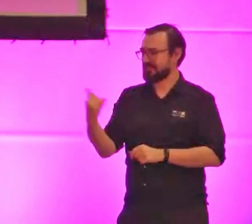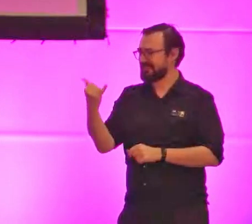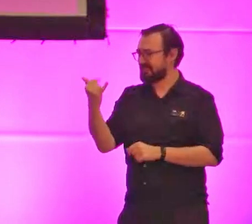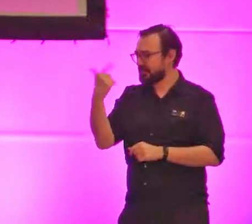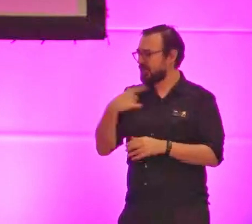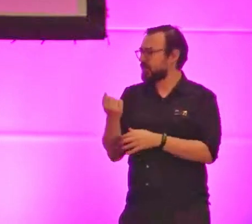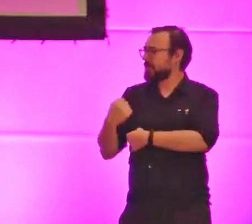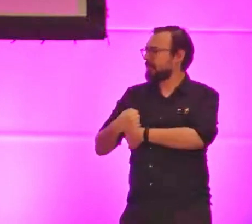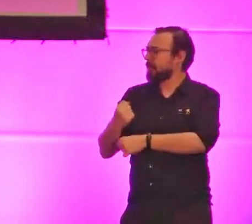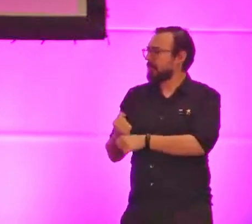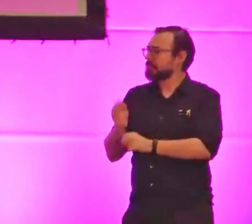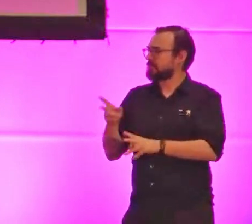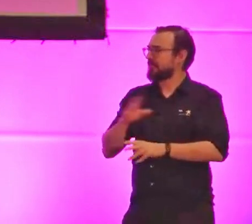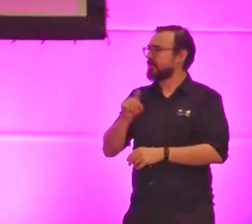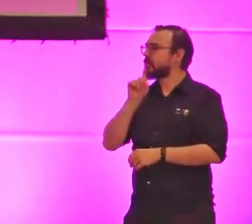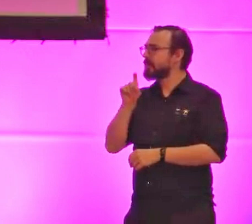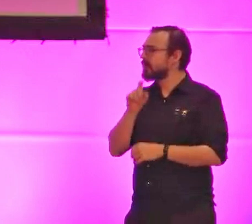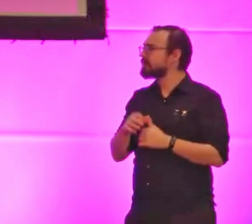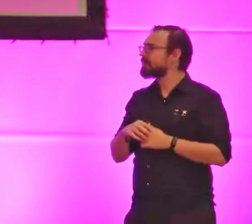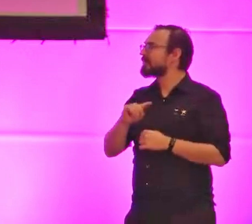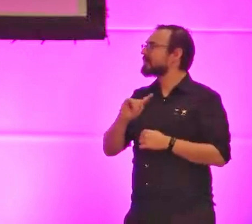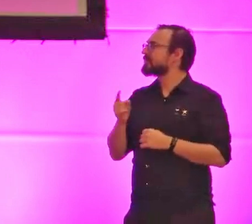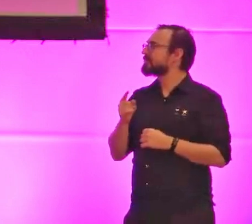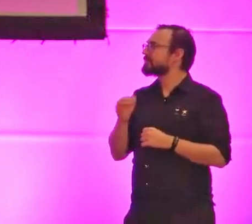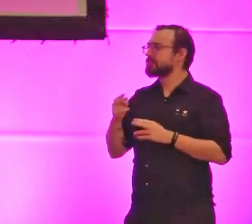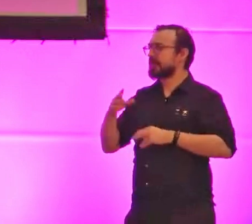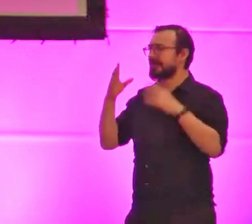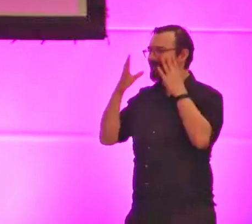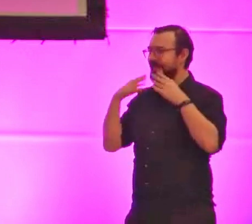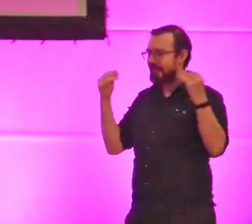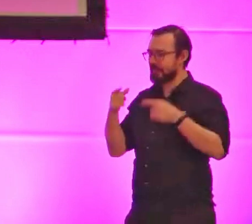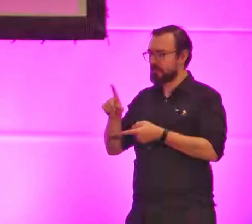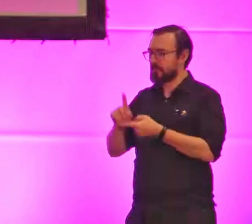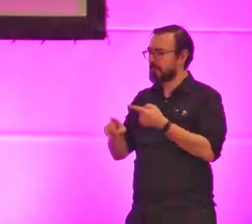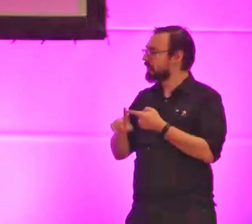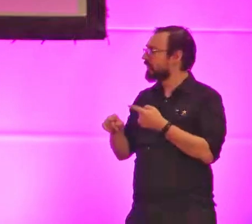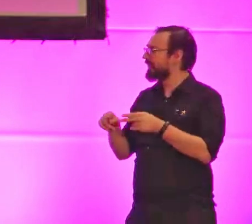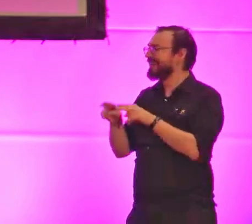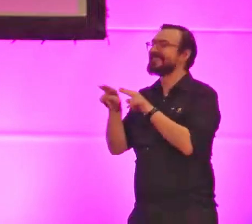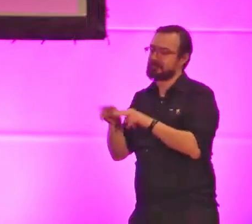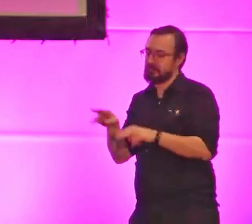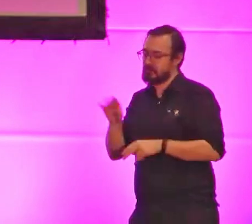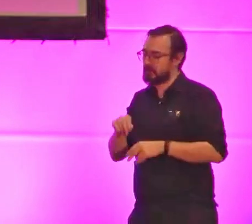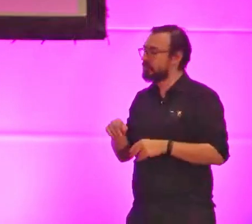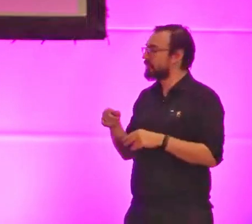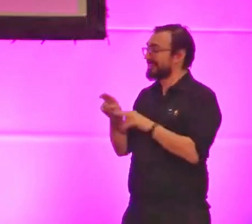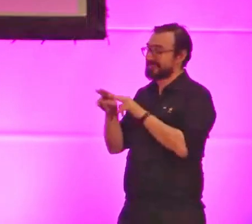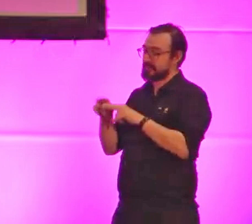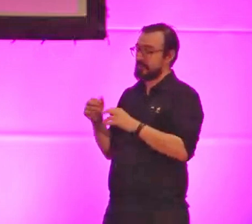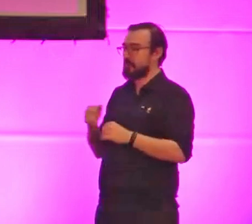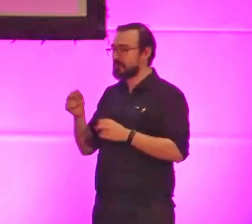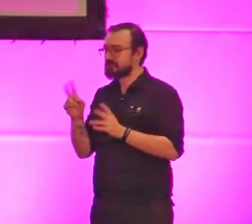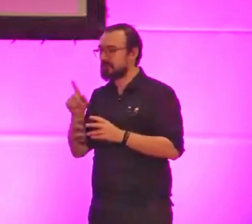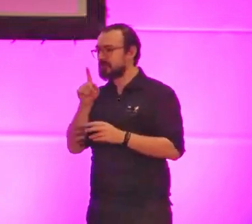var något bolag som hade åtalats. Sen började det i Nederländerna, så började de internationellt, och internationellt brott. Och